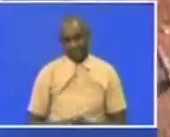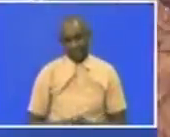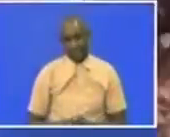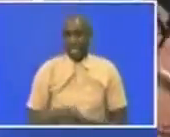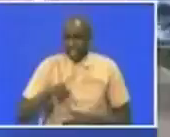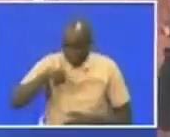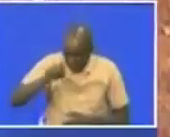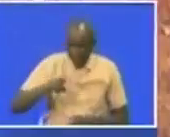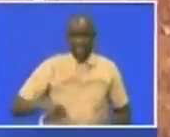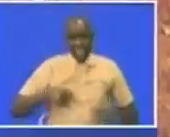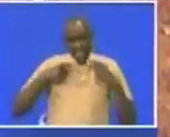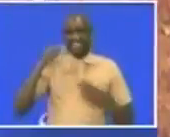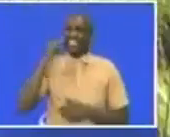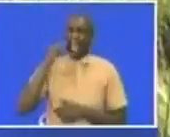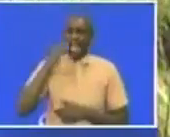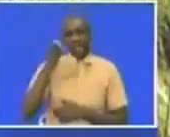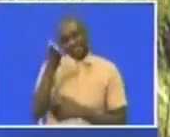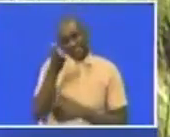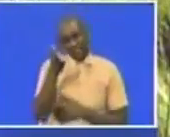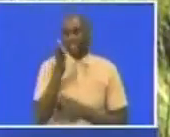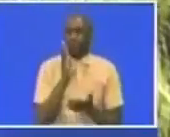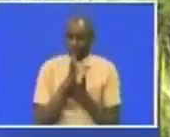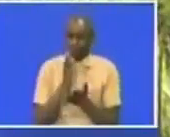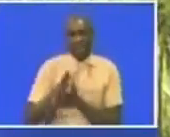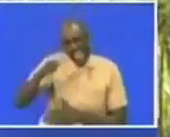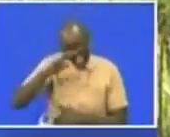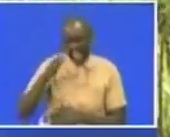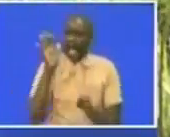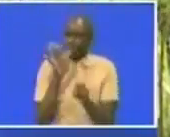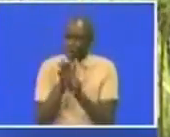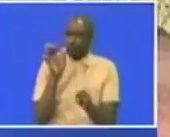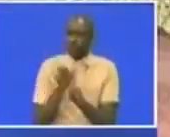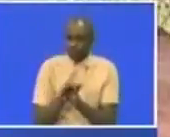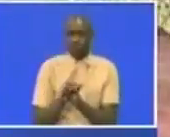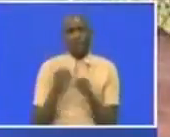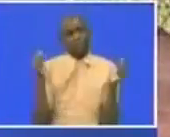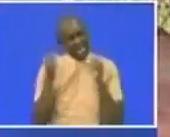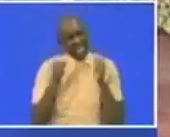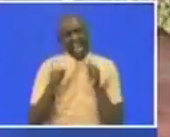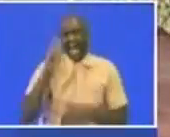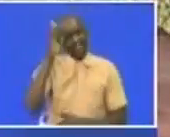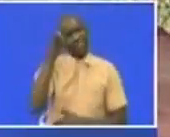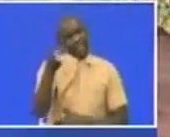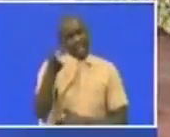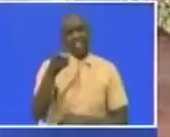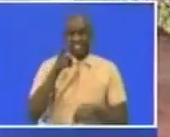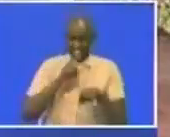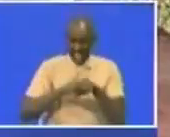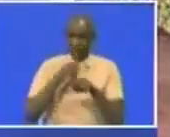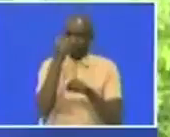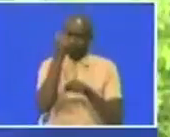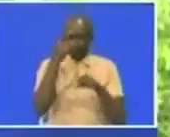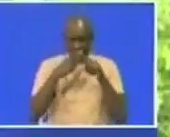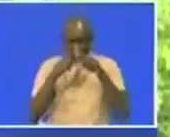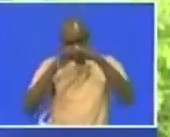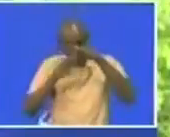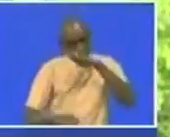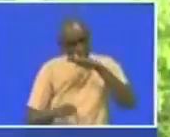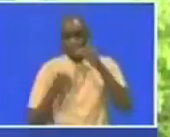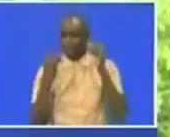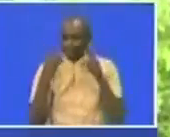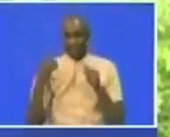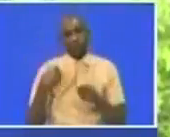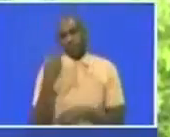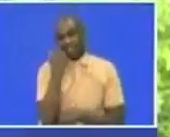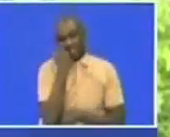Wakiwa wakazi wa eneo la Siaya linalofahamika kuwa na visa vingi vya malaria kwa watoto chini ya umri wa miaka 5. Sasa